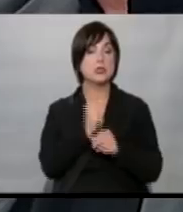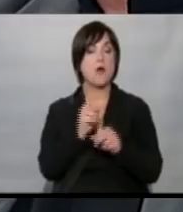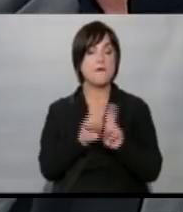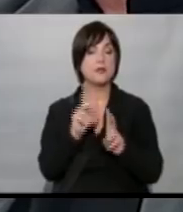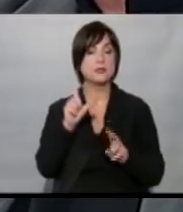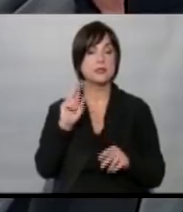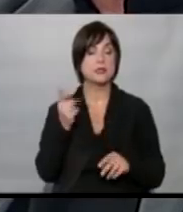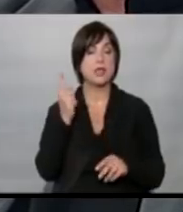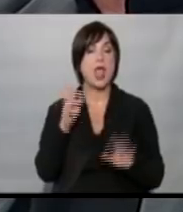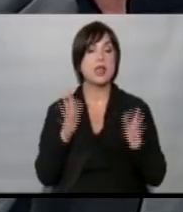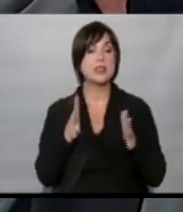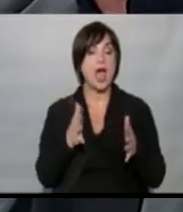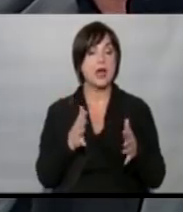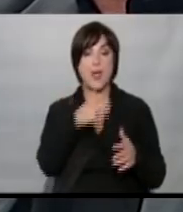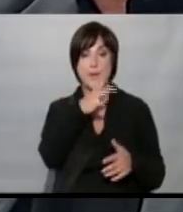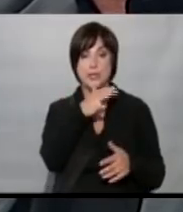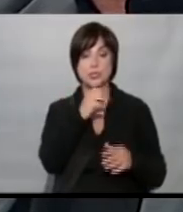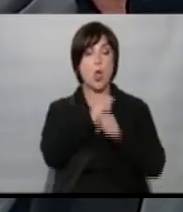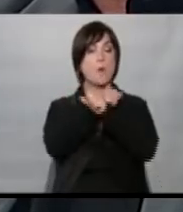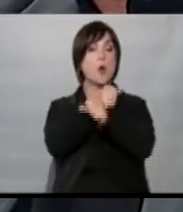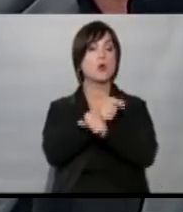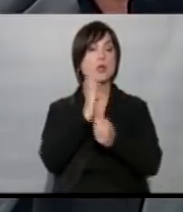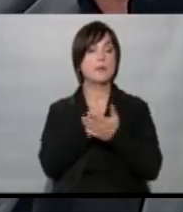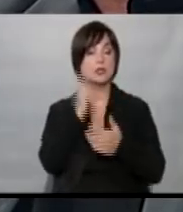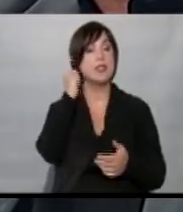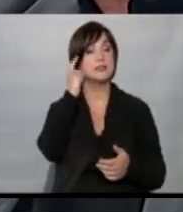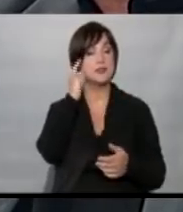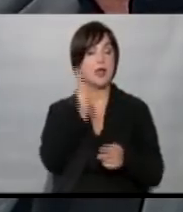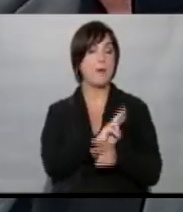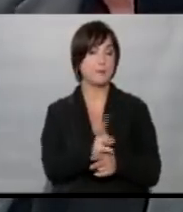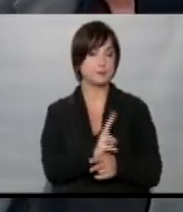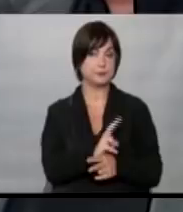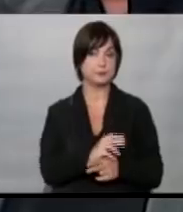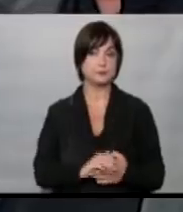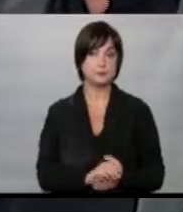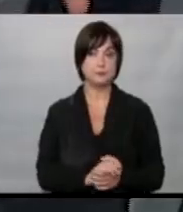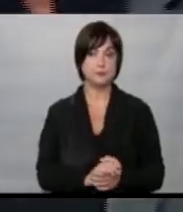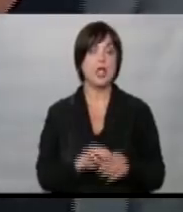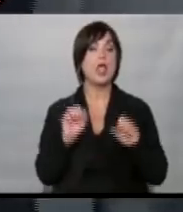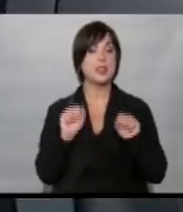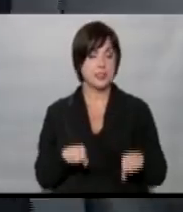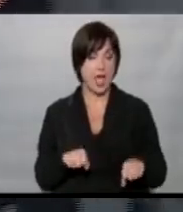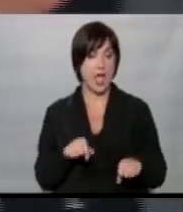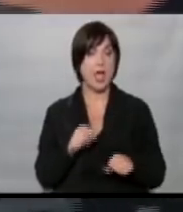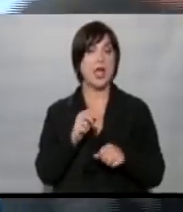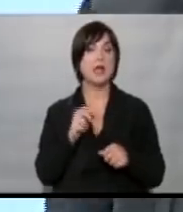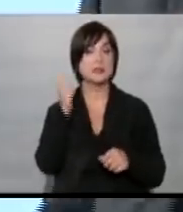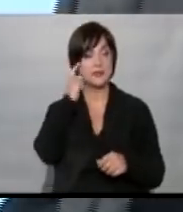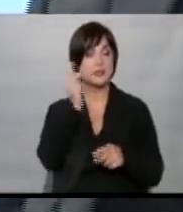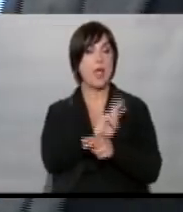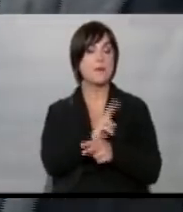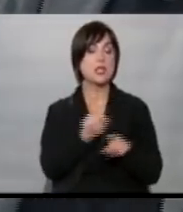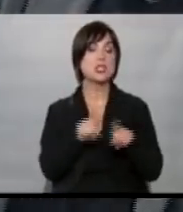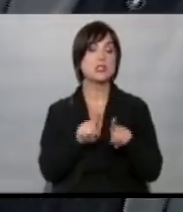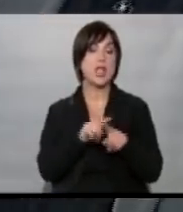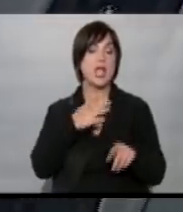тоа, дали Македонија бойкотира практично беше свесна манипулација? Да, свесна манипулација, а исто